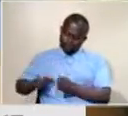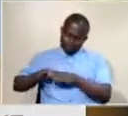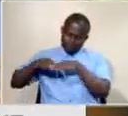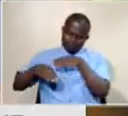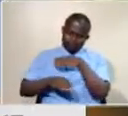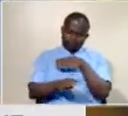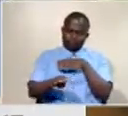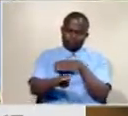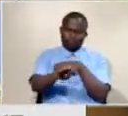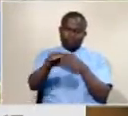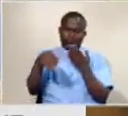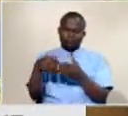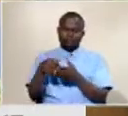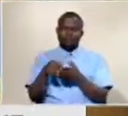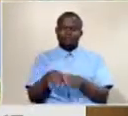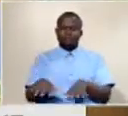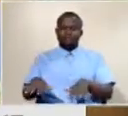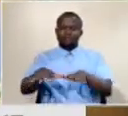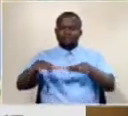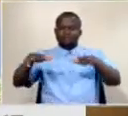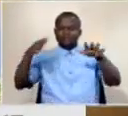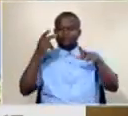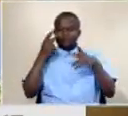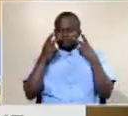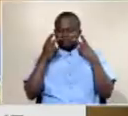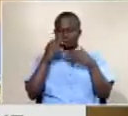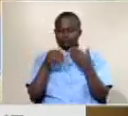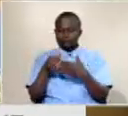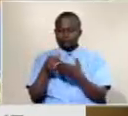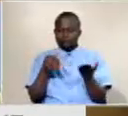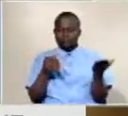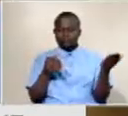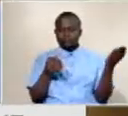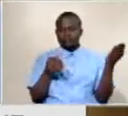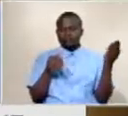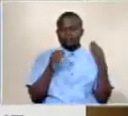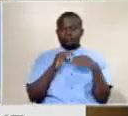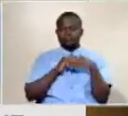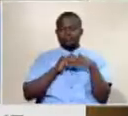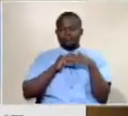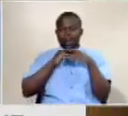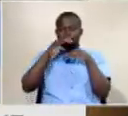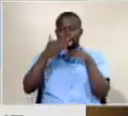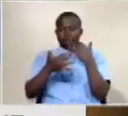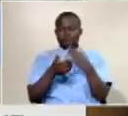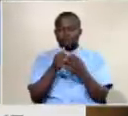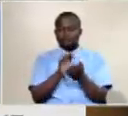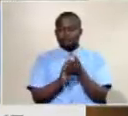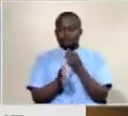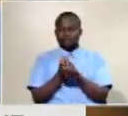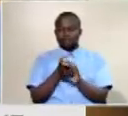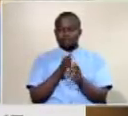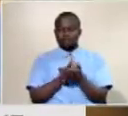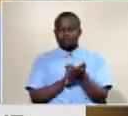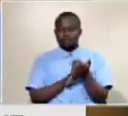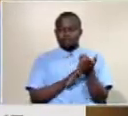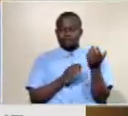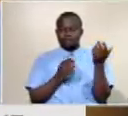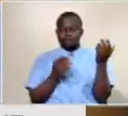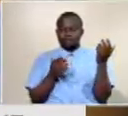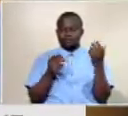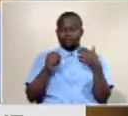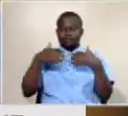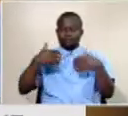nzu arinjiramo hose biruzura murabibona ko amafirigo yose yarengewe birazima byose amafirigo